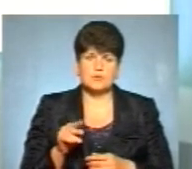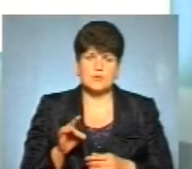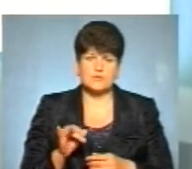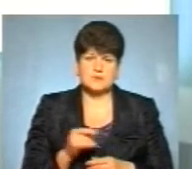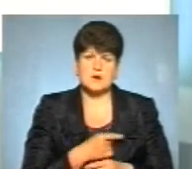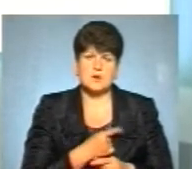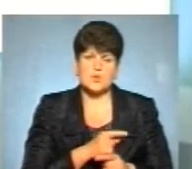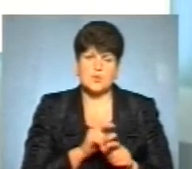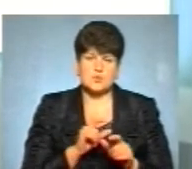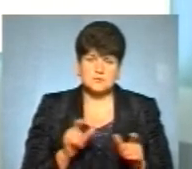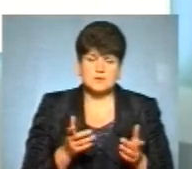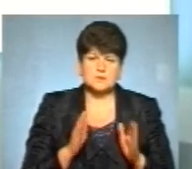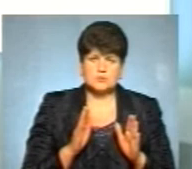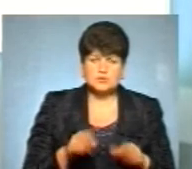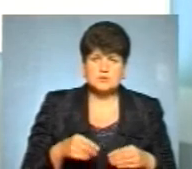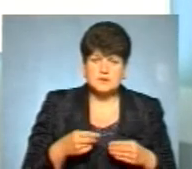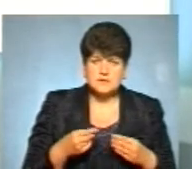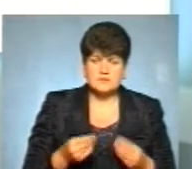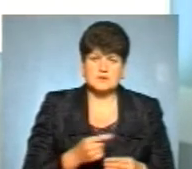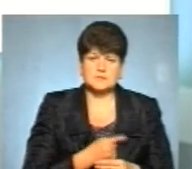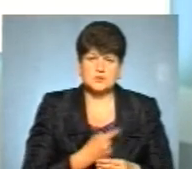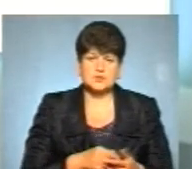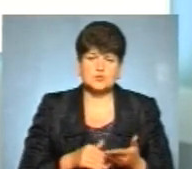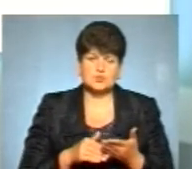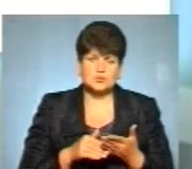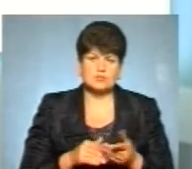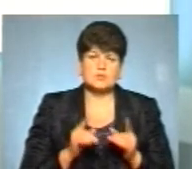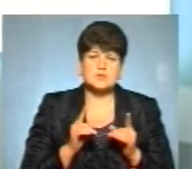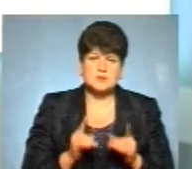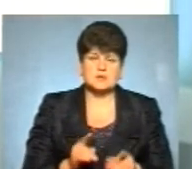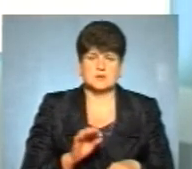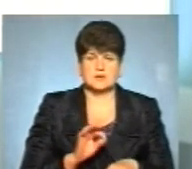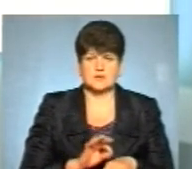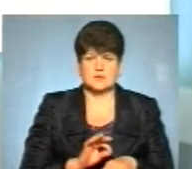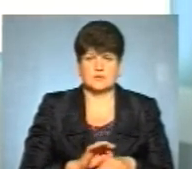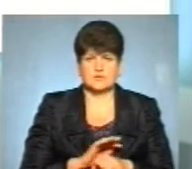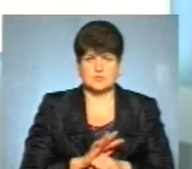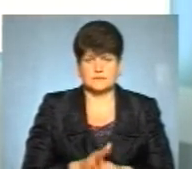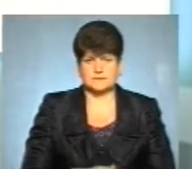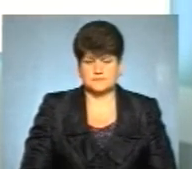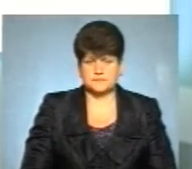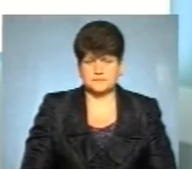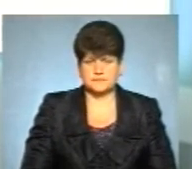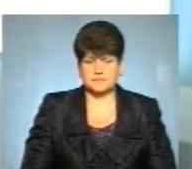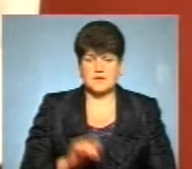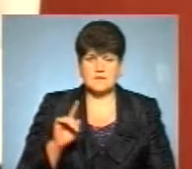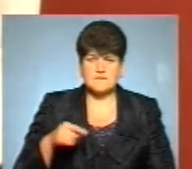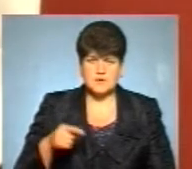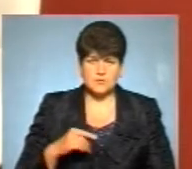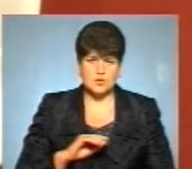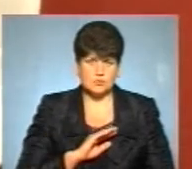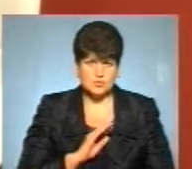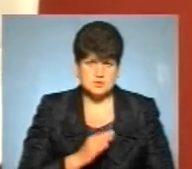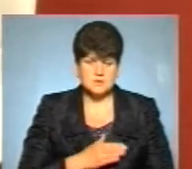на госпіталь, який буде надавати медичну допомогу тільки хворим з COVID-19. Отже, вимоги посилено, а